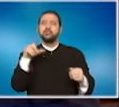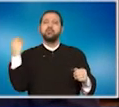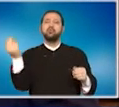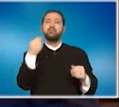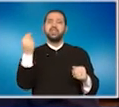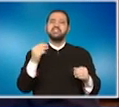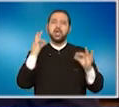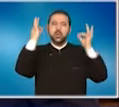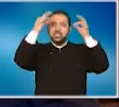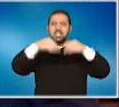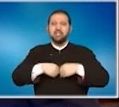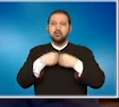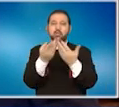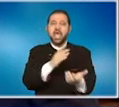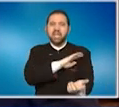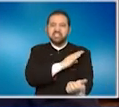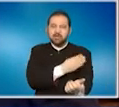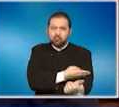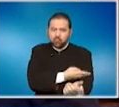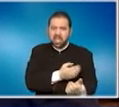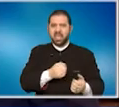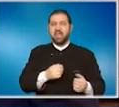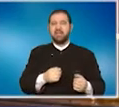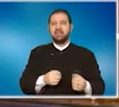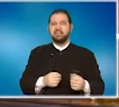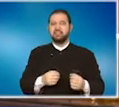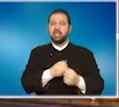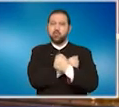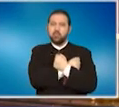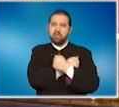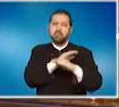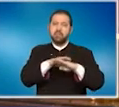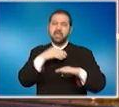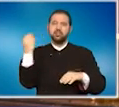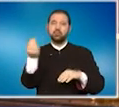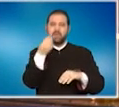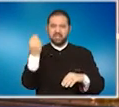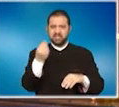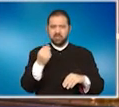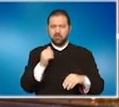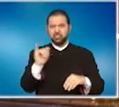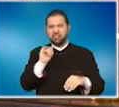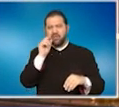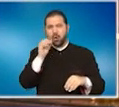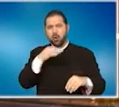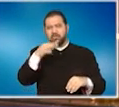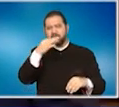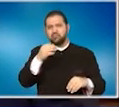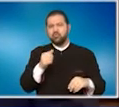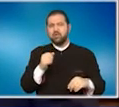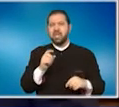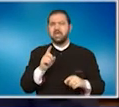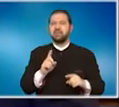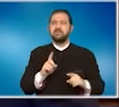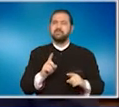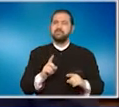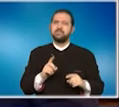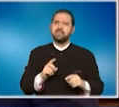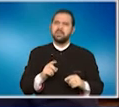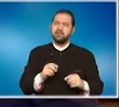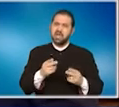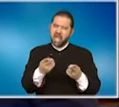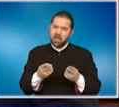așa. Dacă vezi pe cineva care e desfrânată sau un hoț sau imediat îl sesizezi. Repede, că desfrânarea e